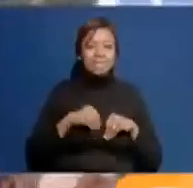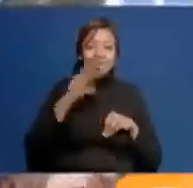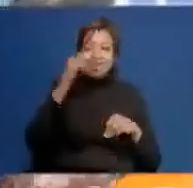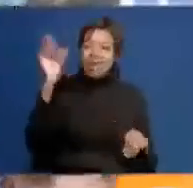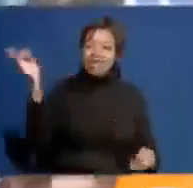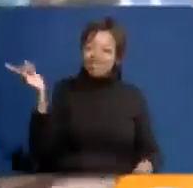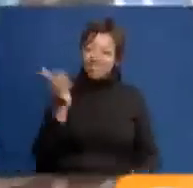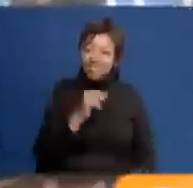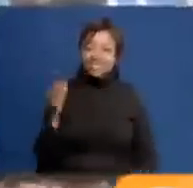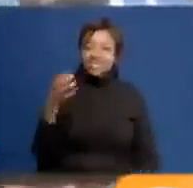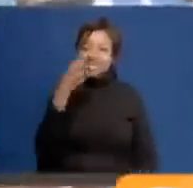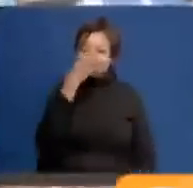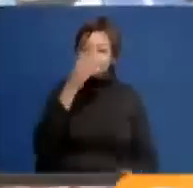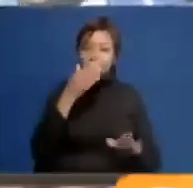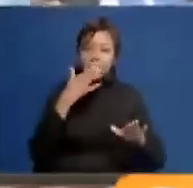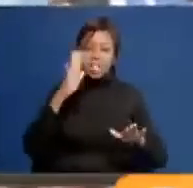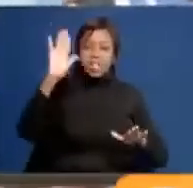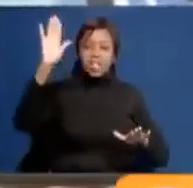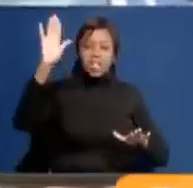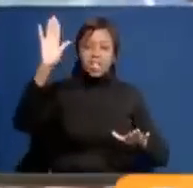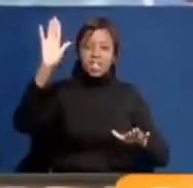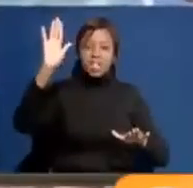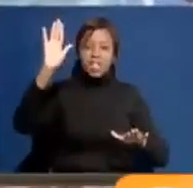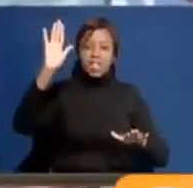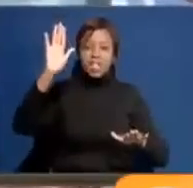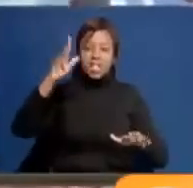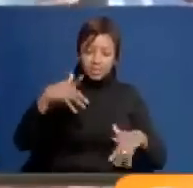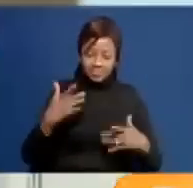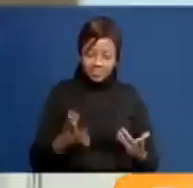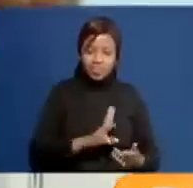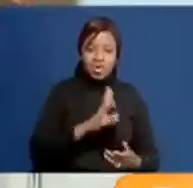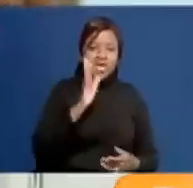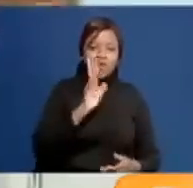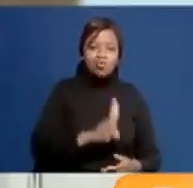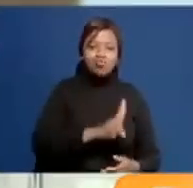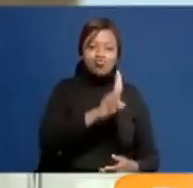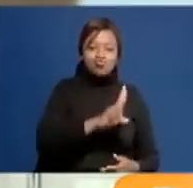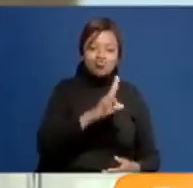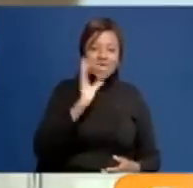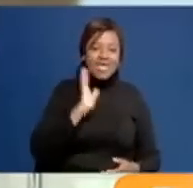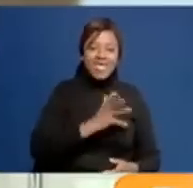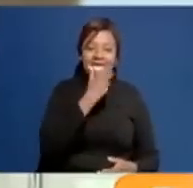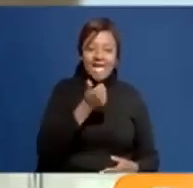Mtoto wa Kenyatta akakupatia ile panga mrefu ya kulinda inchi.